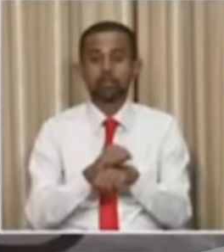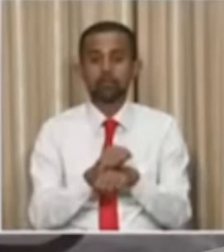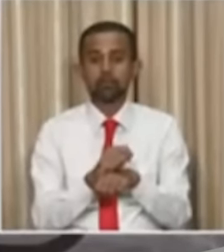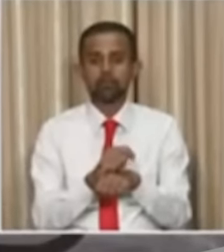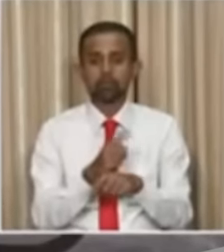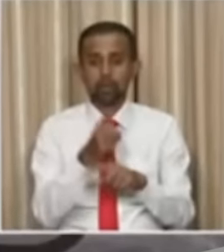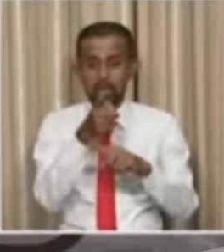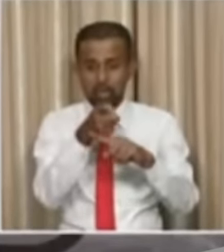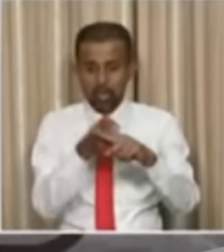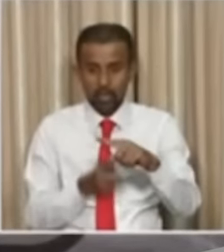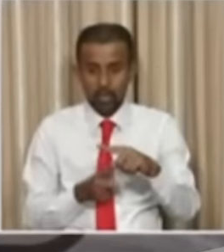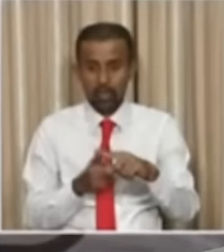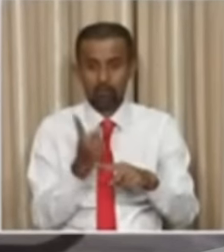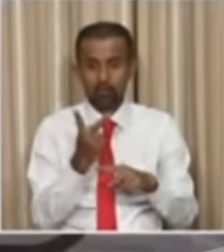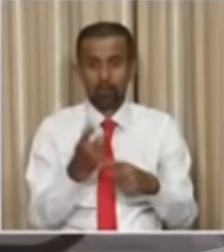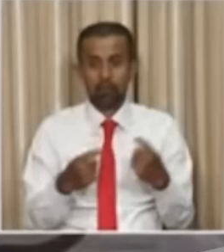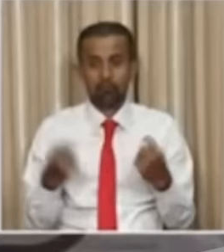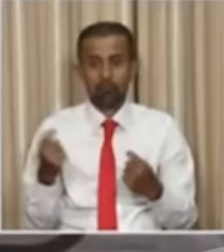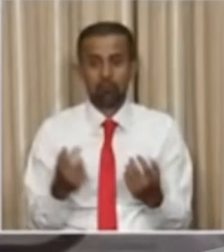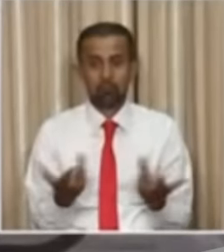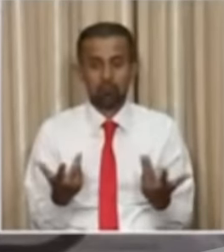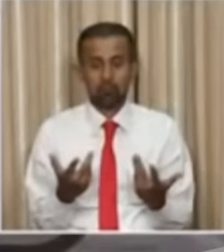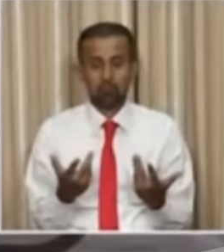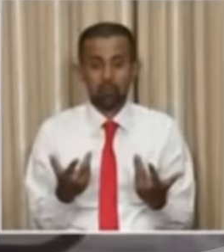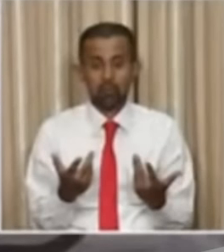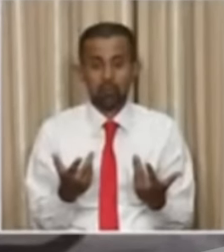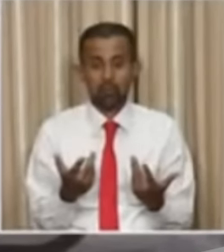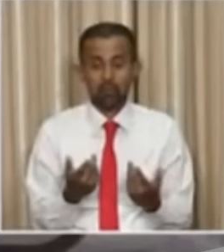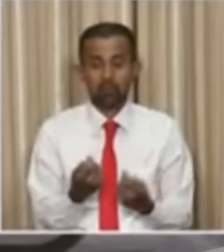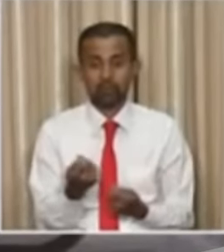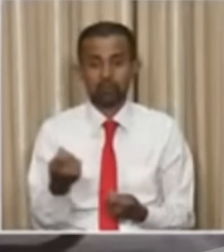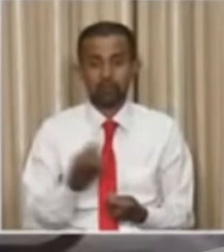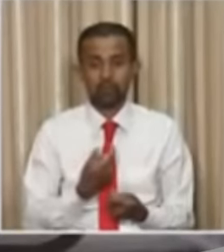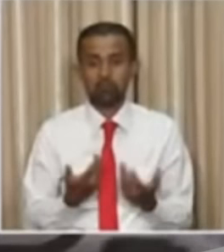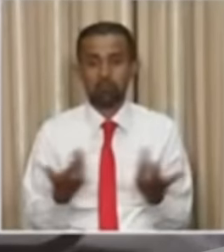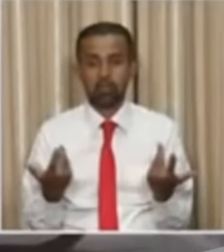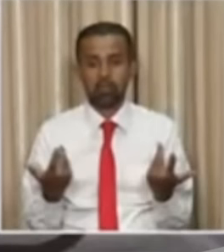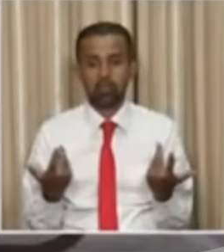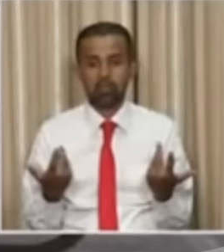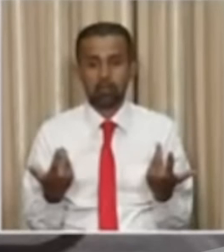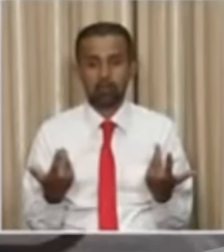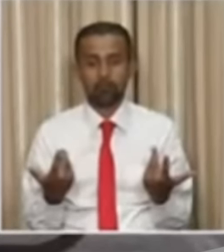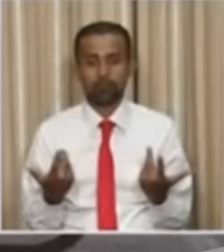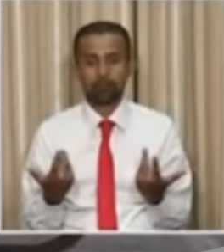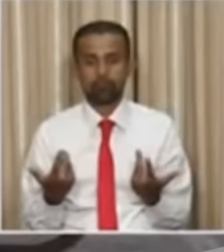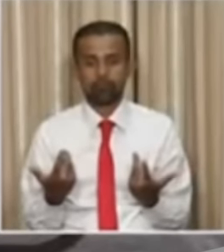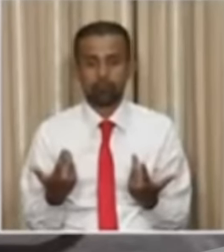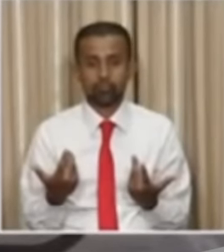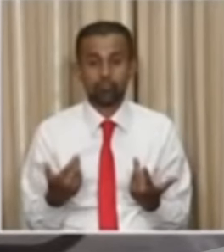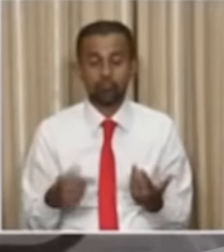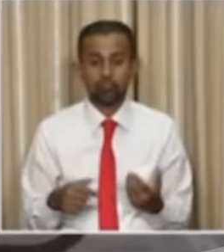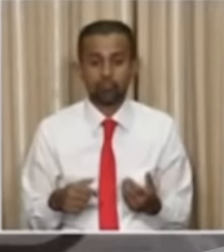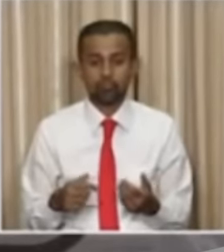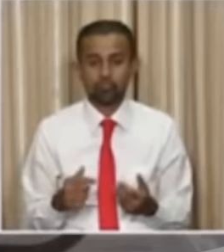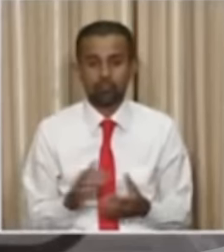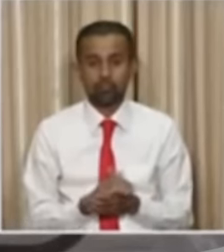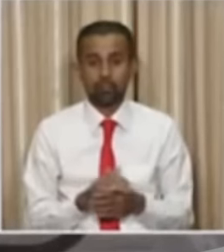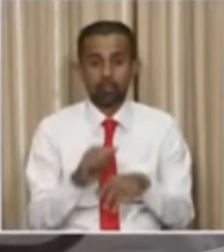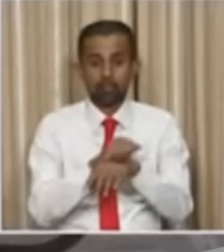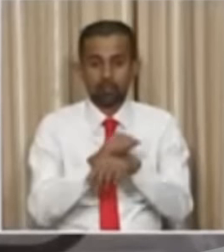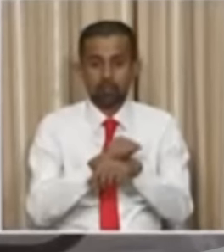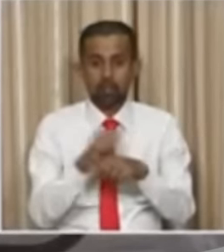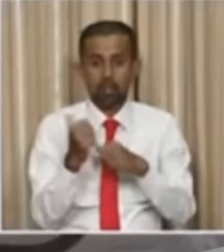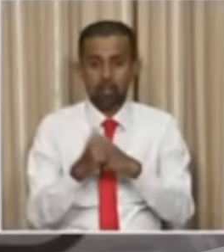දෙකට කපලක් විකුණන්න දෙයක් නැහැ. දෙකට කපල සල්ලි දෙන්න විදියක් නැහැ. ඇත්තටම ගත්තොත් දැන් සබන්